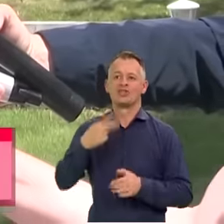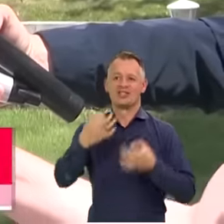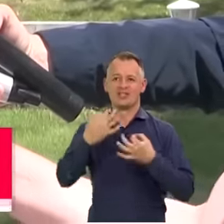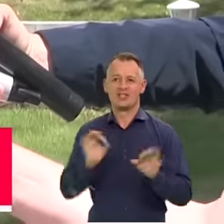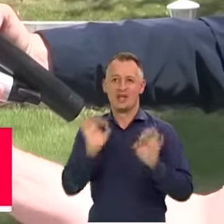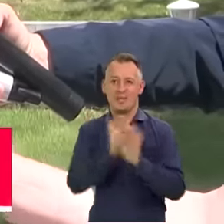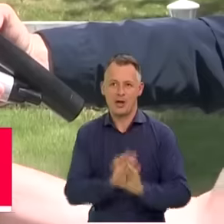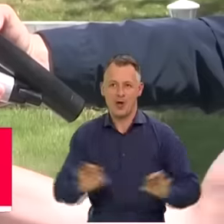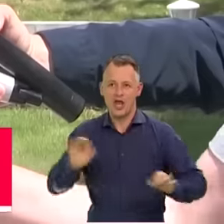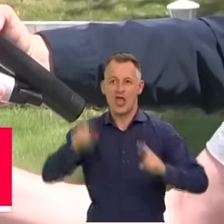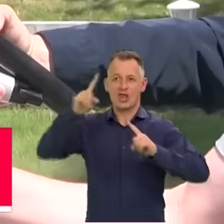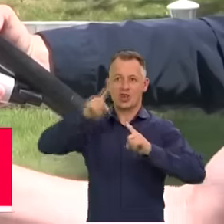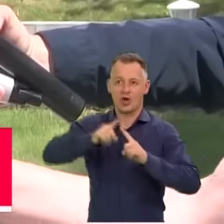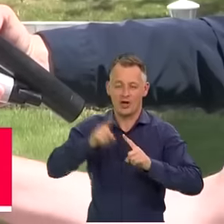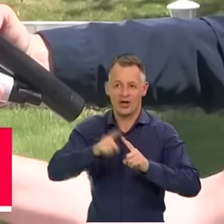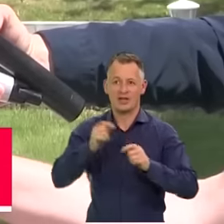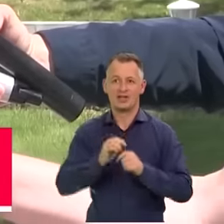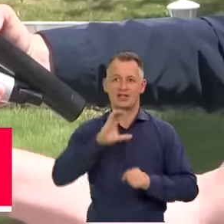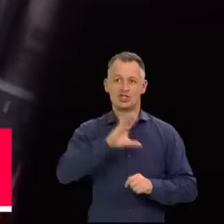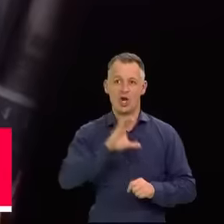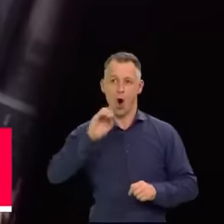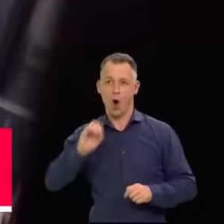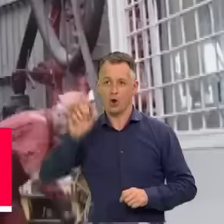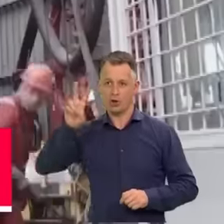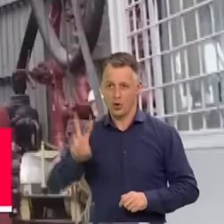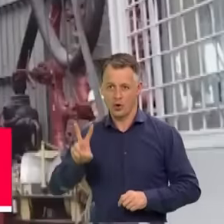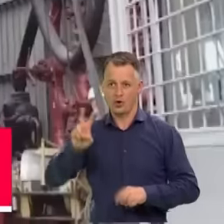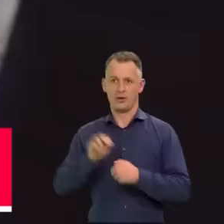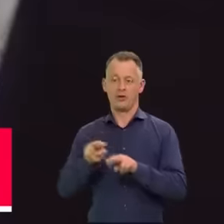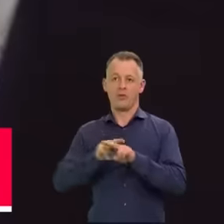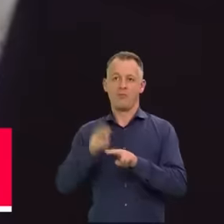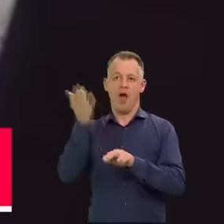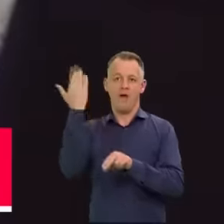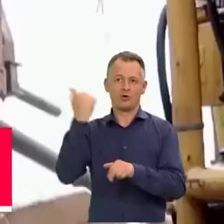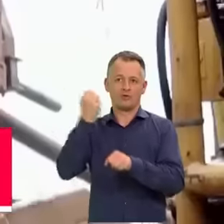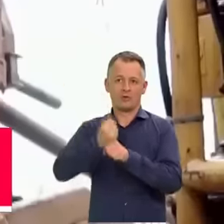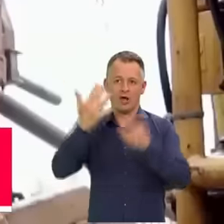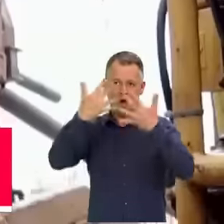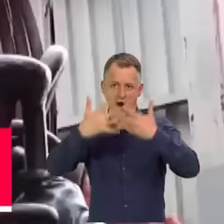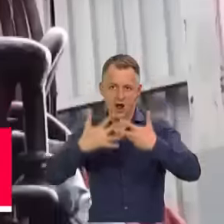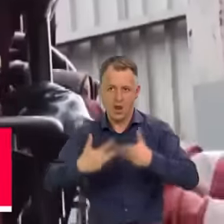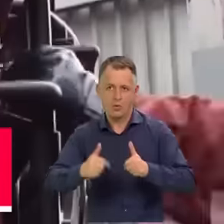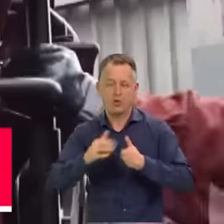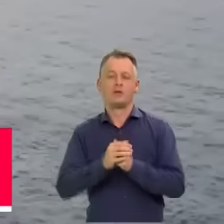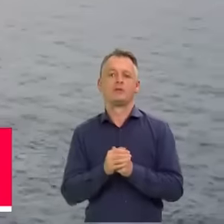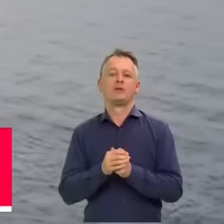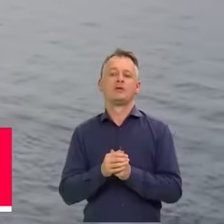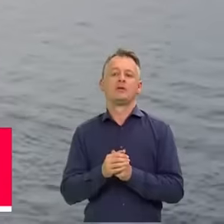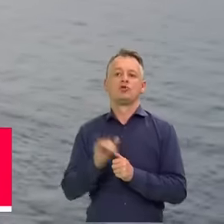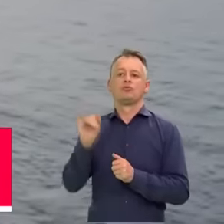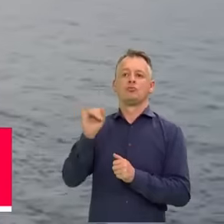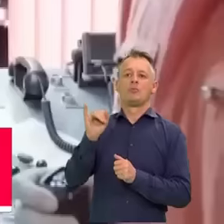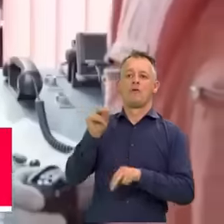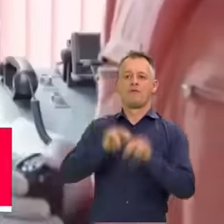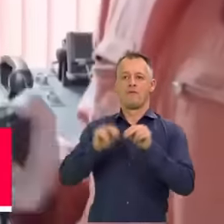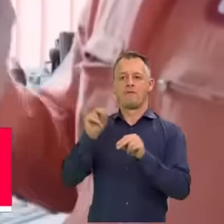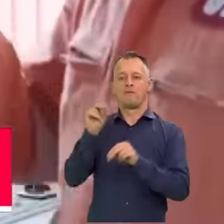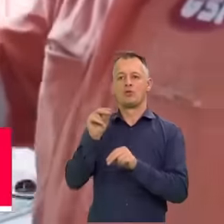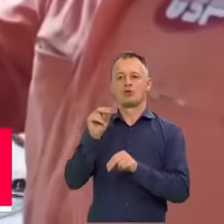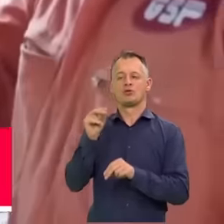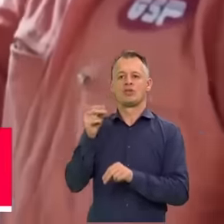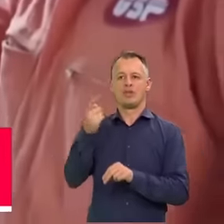210 milioane de tone de CO2, așa cum au fost calculate de un think tank din Belgia, ori așa cum